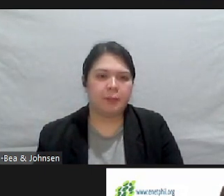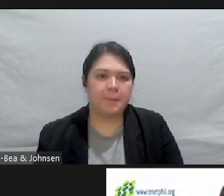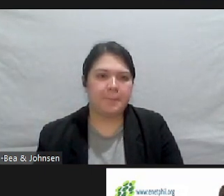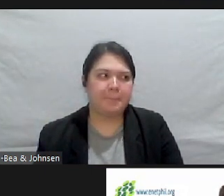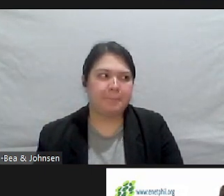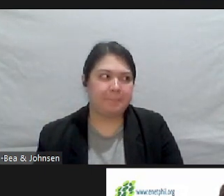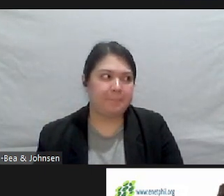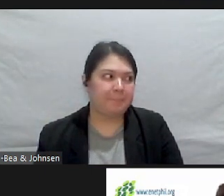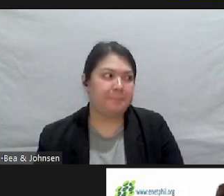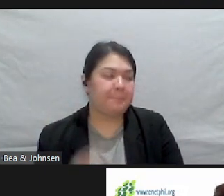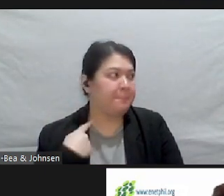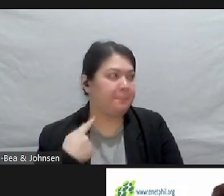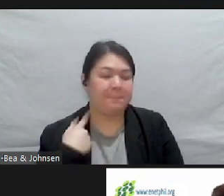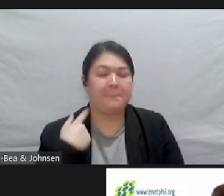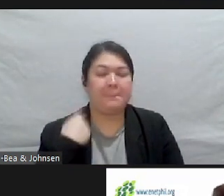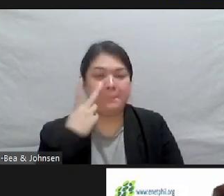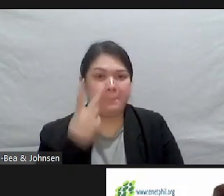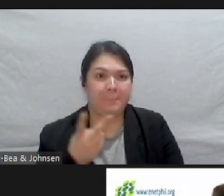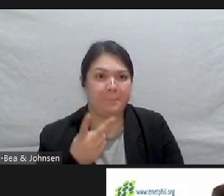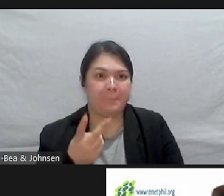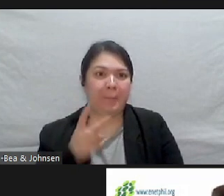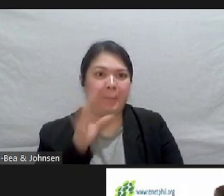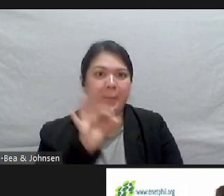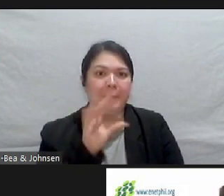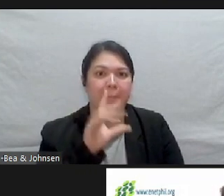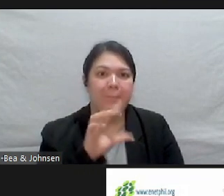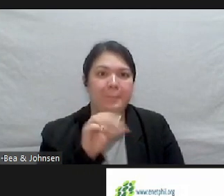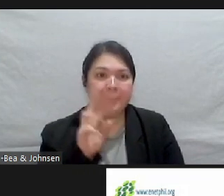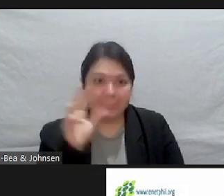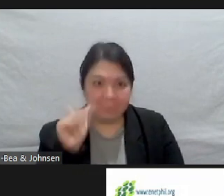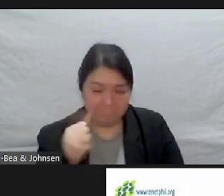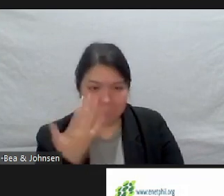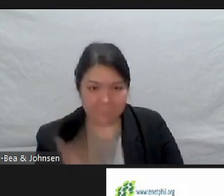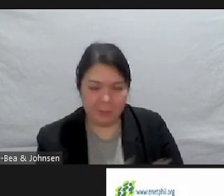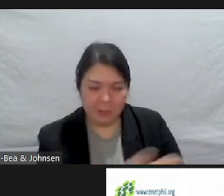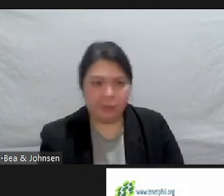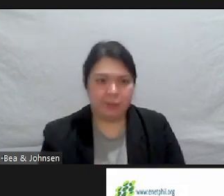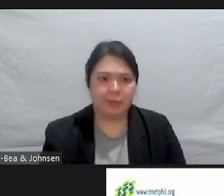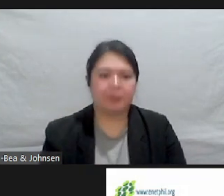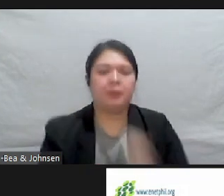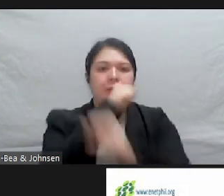Ilan po kayo dyan, Ma'am Flora? Okay siya.